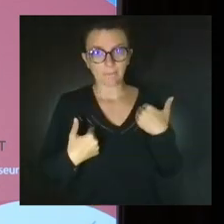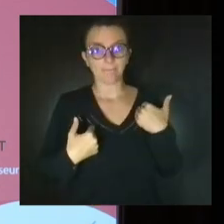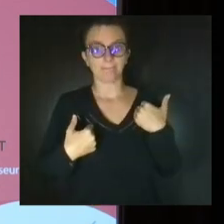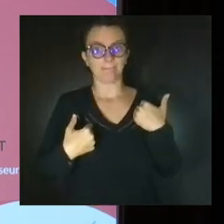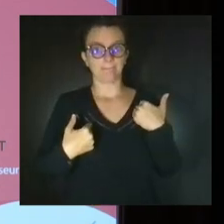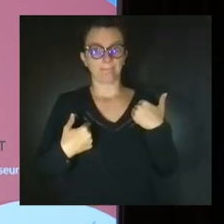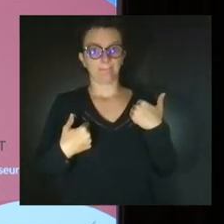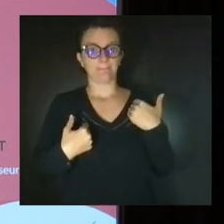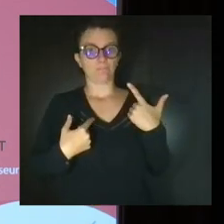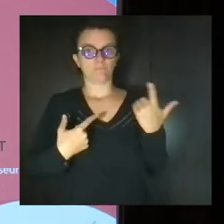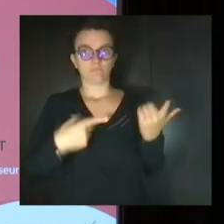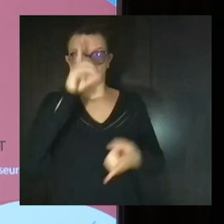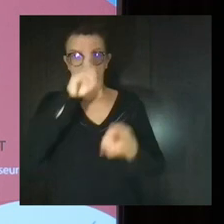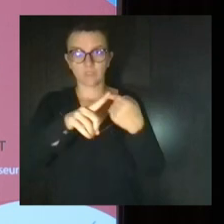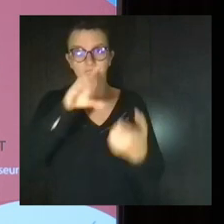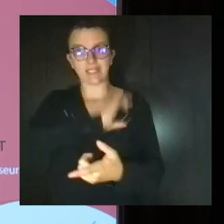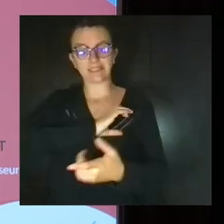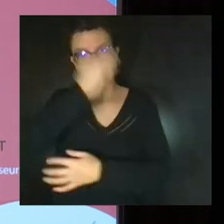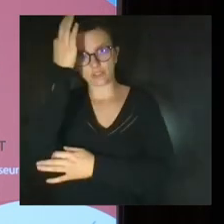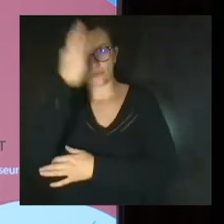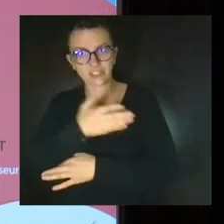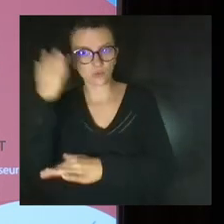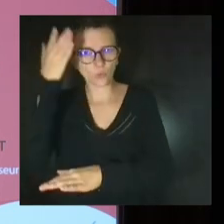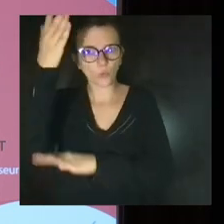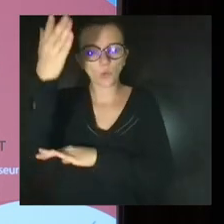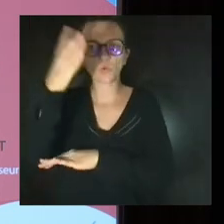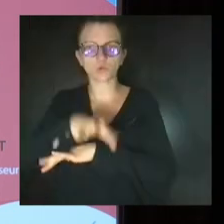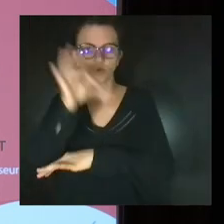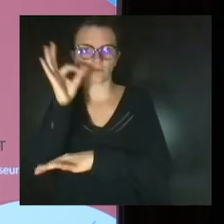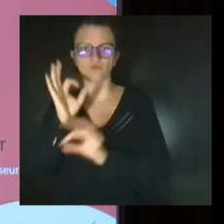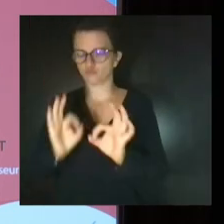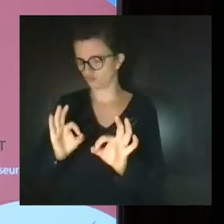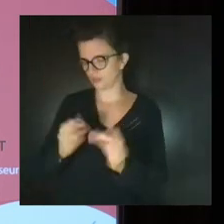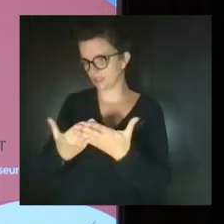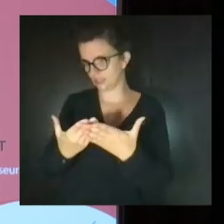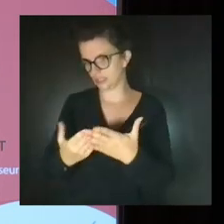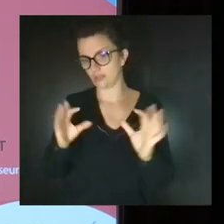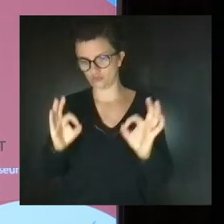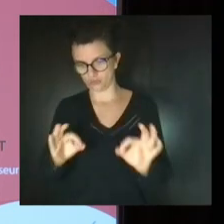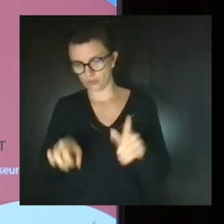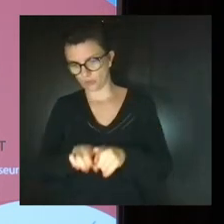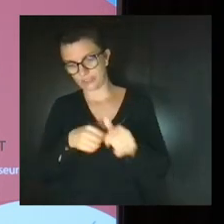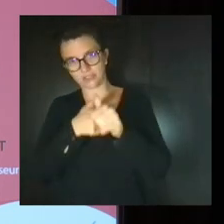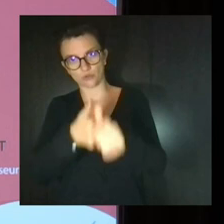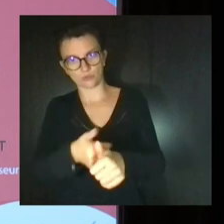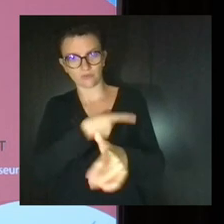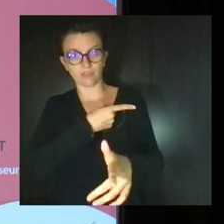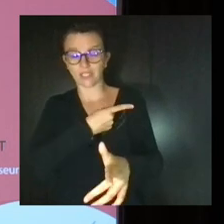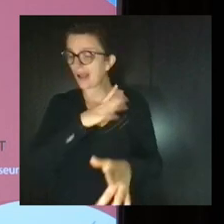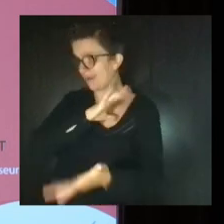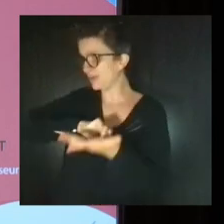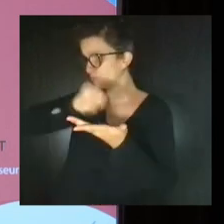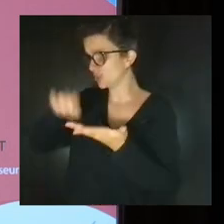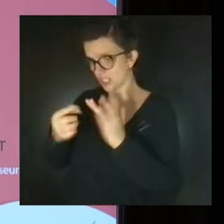pour essayer de trouver les innovations de demain, en quelque sorte, c'est cela. Exactement, et de les suivre médicalement. Et vous avez trouvé un budget conséquent pour